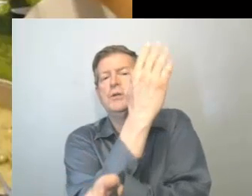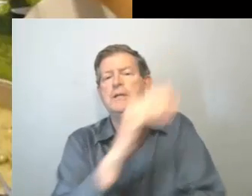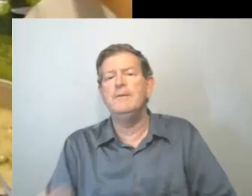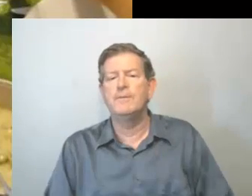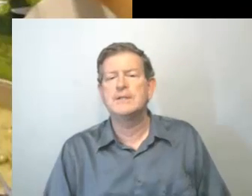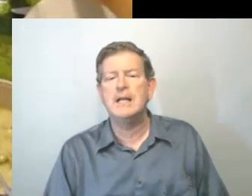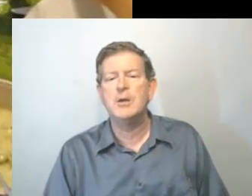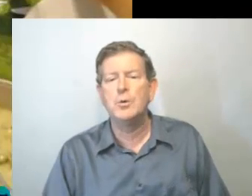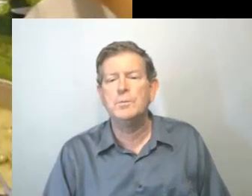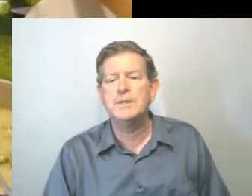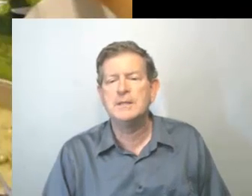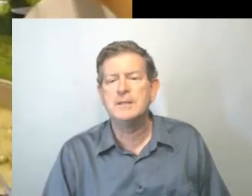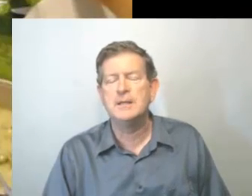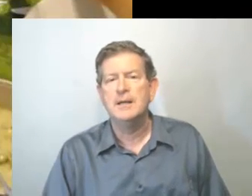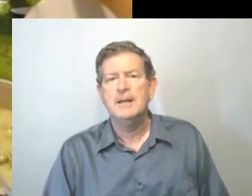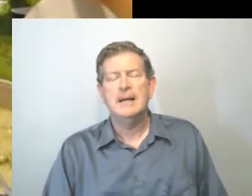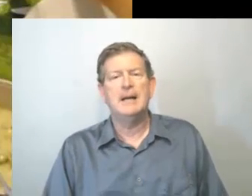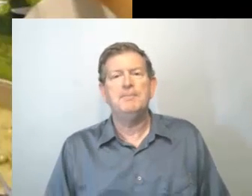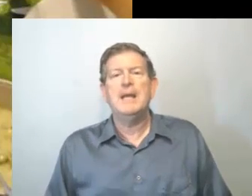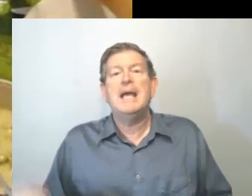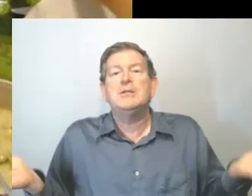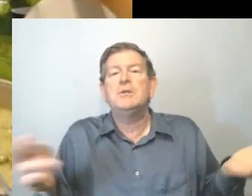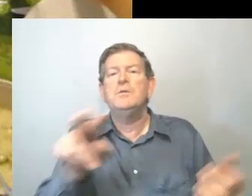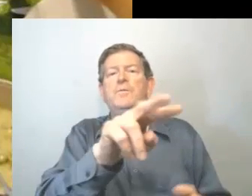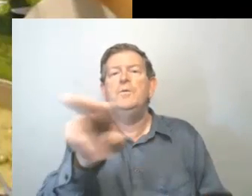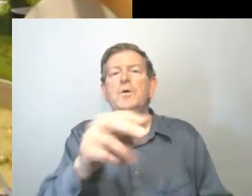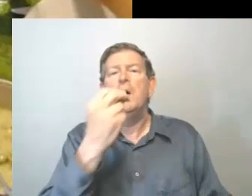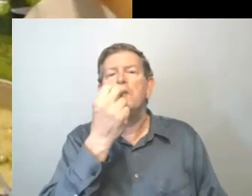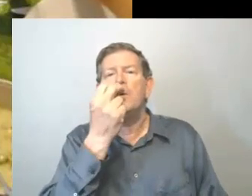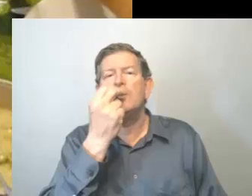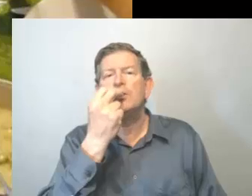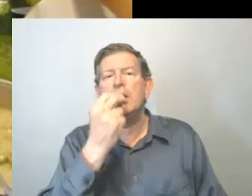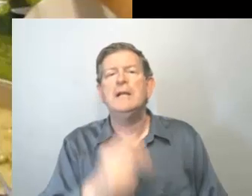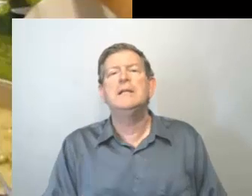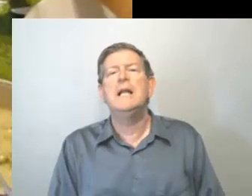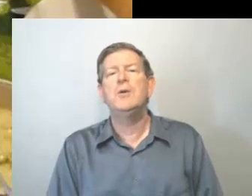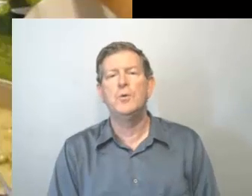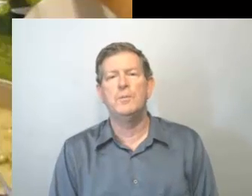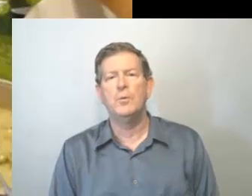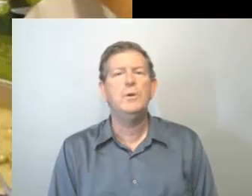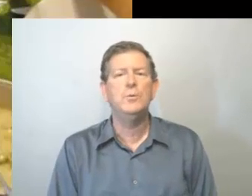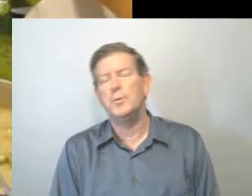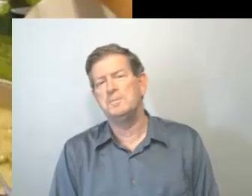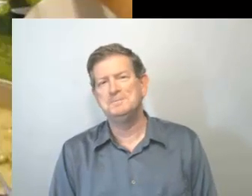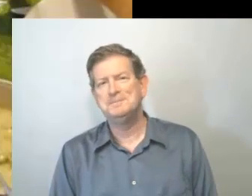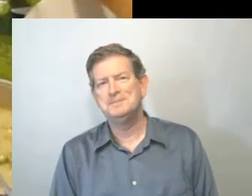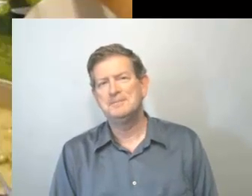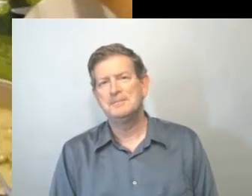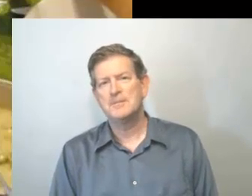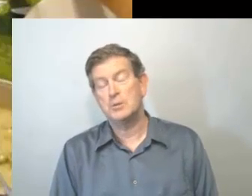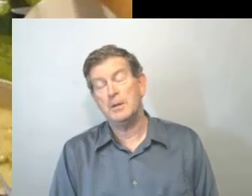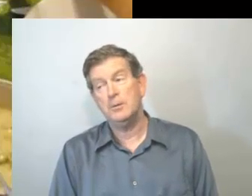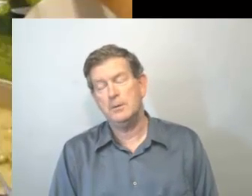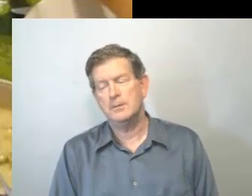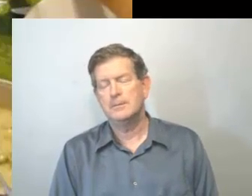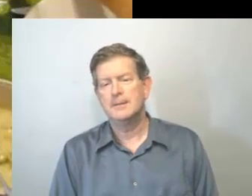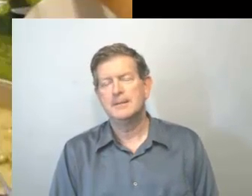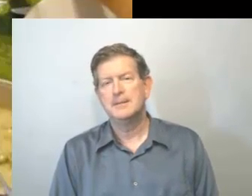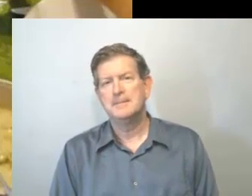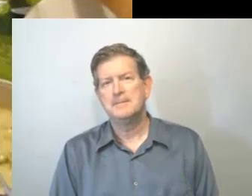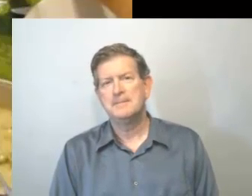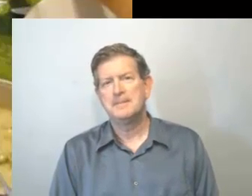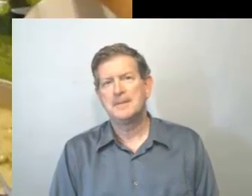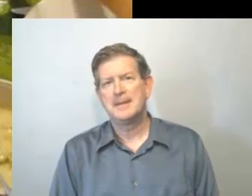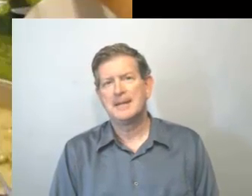je cultive ces légumes ici. Est-ce que vous mangez des légumes? Oui ou non? J'espère que oui.